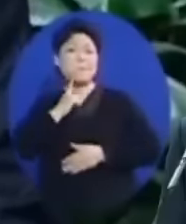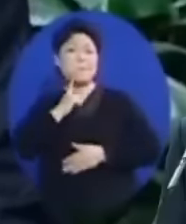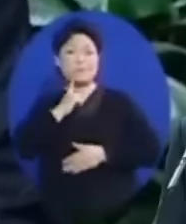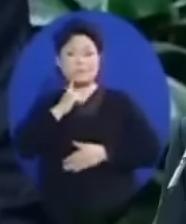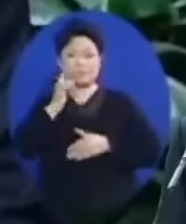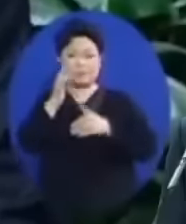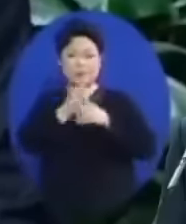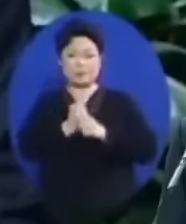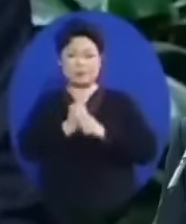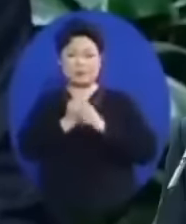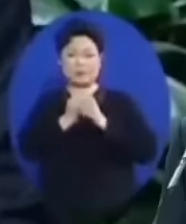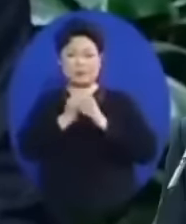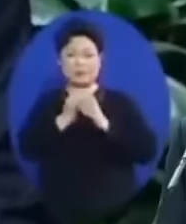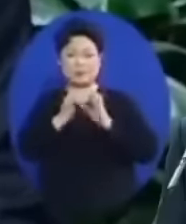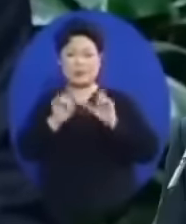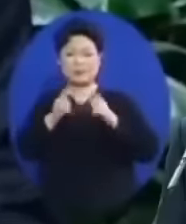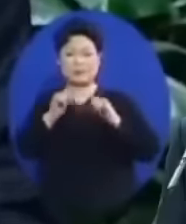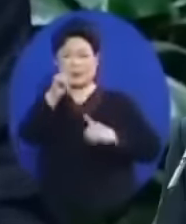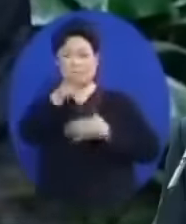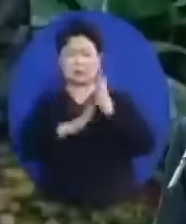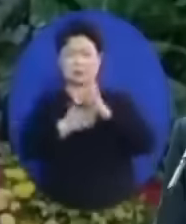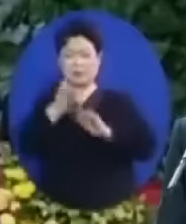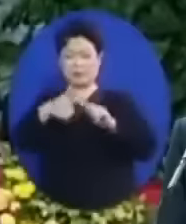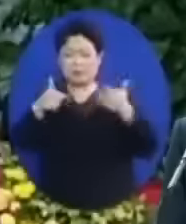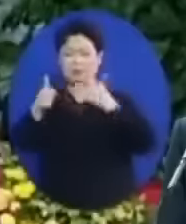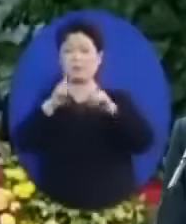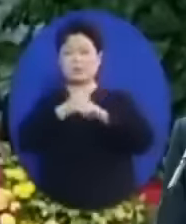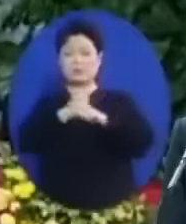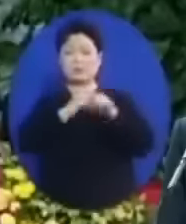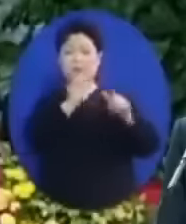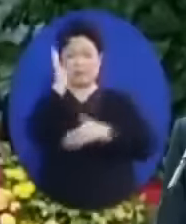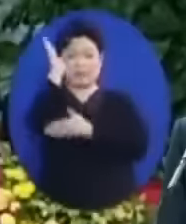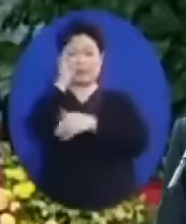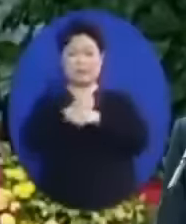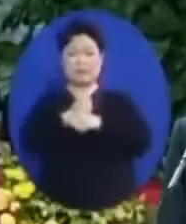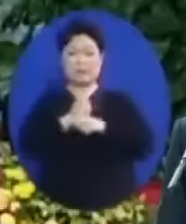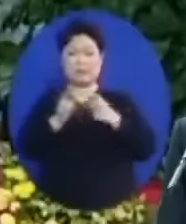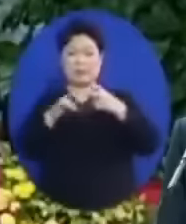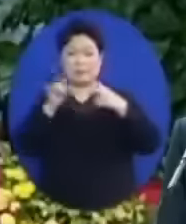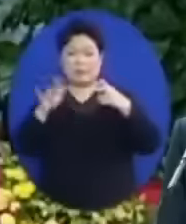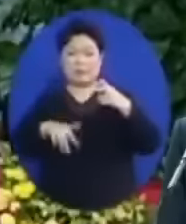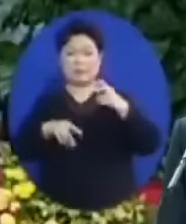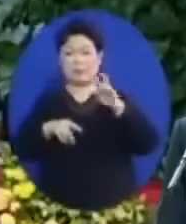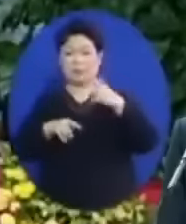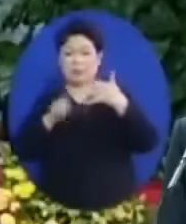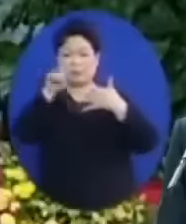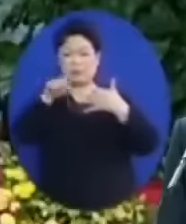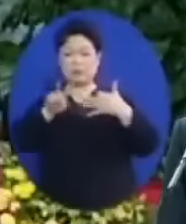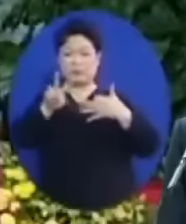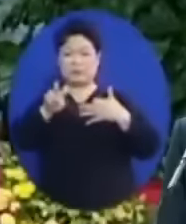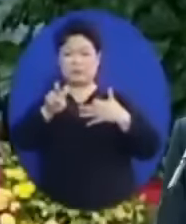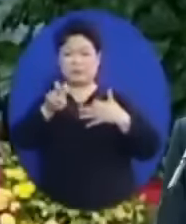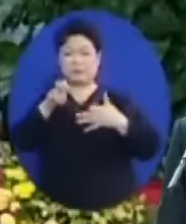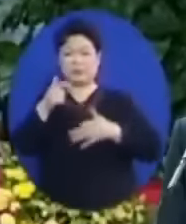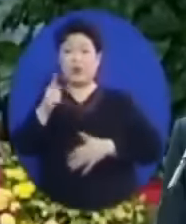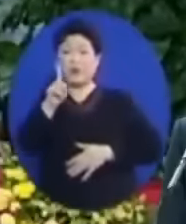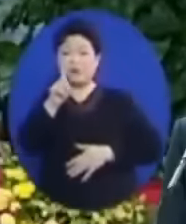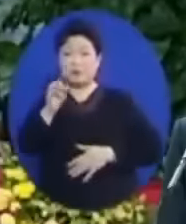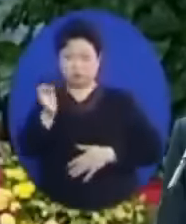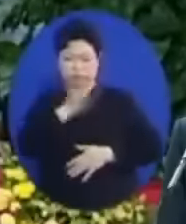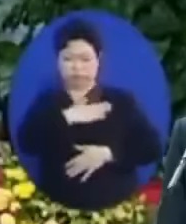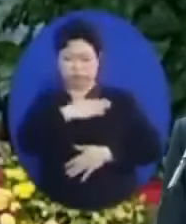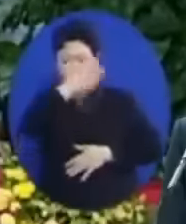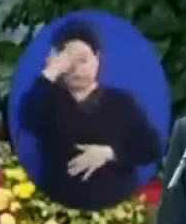않은 사람은 아무도 없습니다. 오늘 예수님이 하신 말씀이 이 이야기인 것입니다. 마태복음 19장 16절로 22절에 어떤